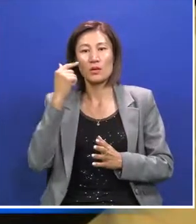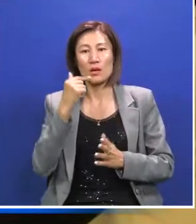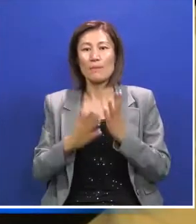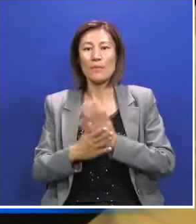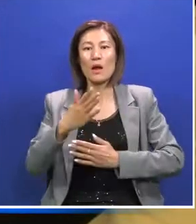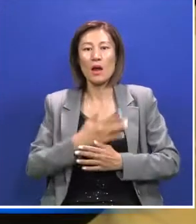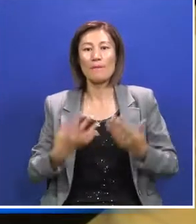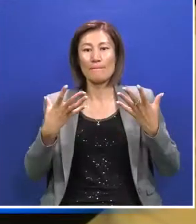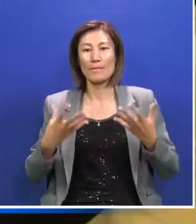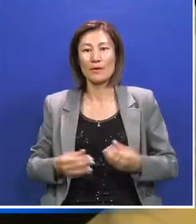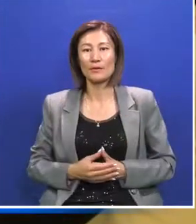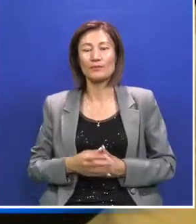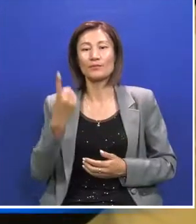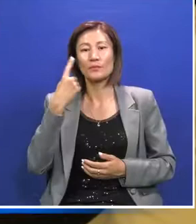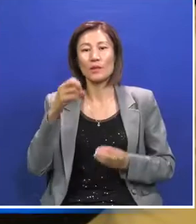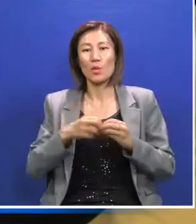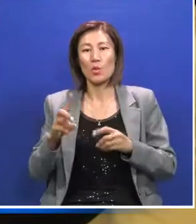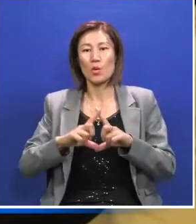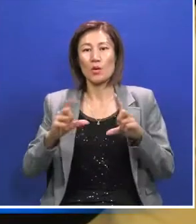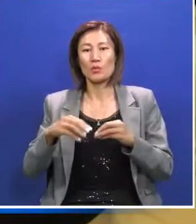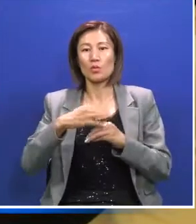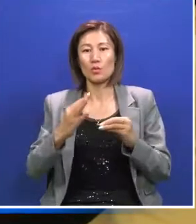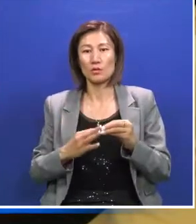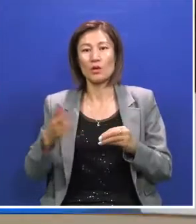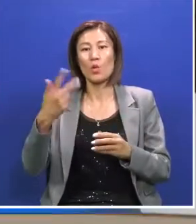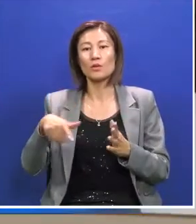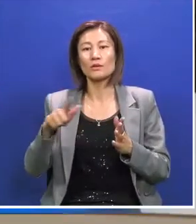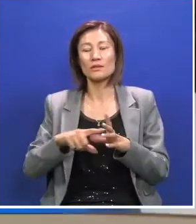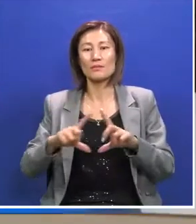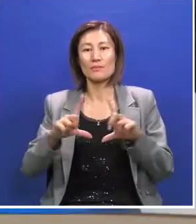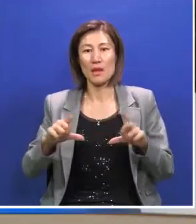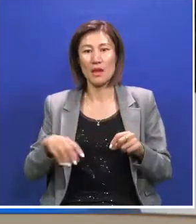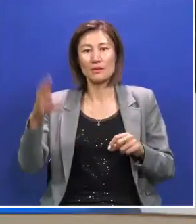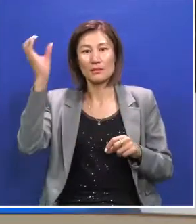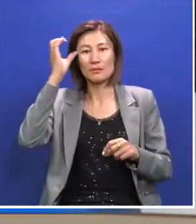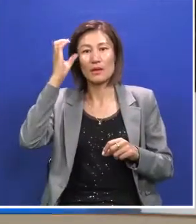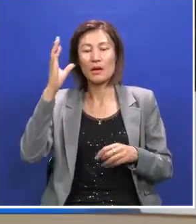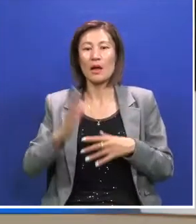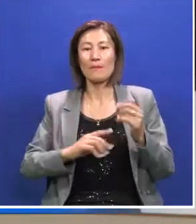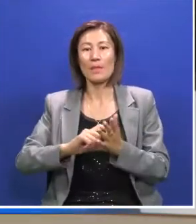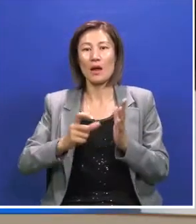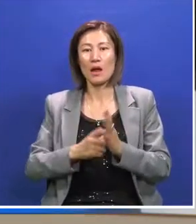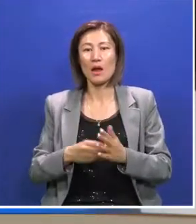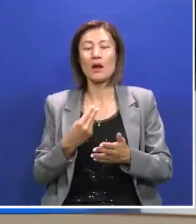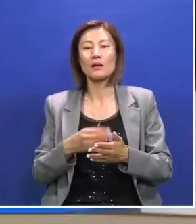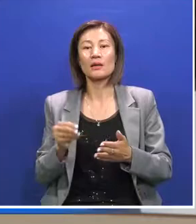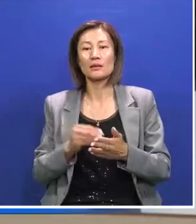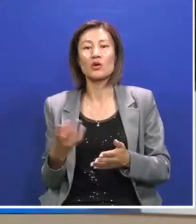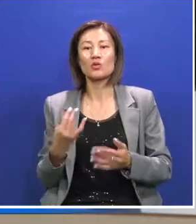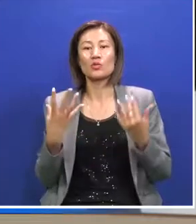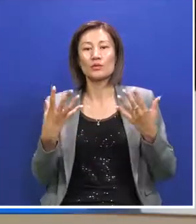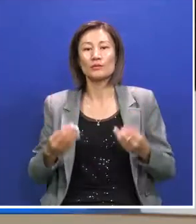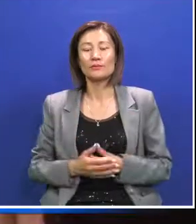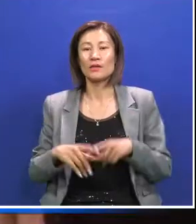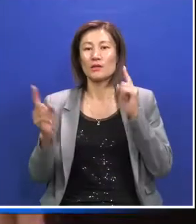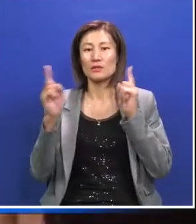кетейік, бүгінде шаһардағы нөмірі 12-ші, 19-ші, 37-ші мектептерге әдістемелік сүйемелдеуге қаражат бөлінуі керек ақ.